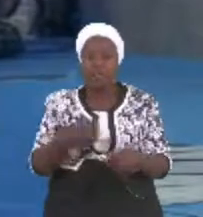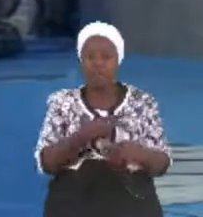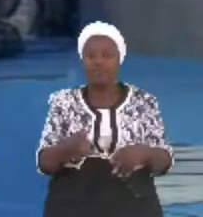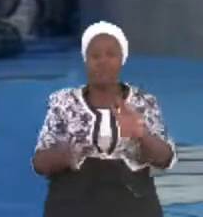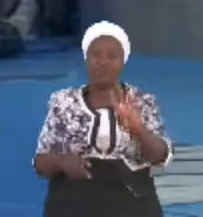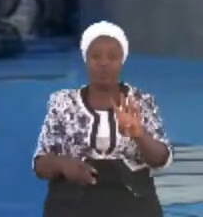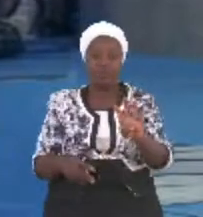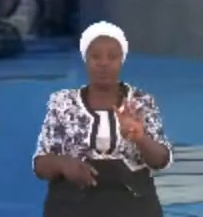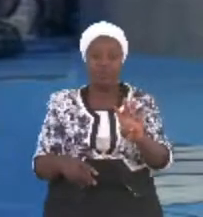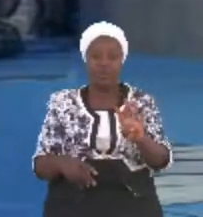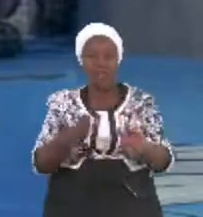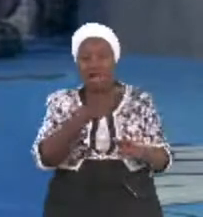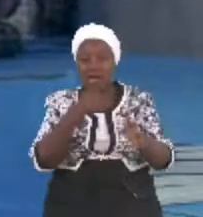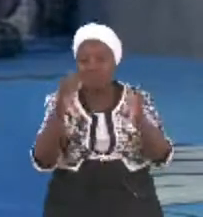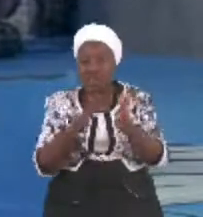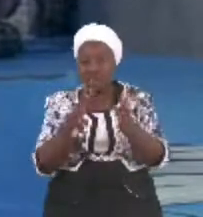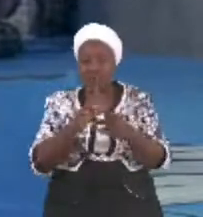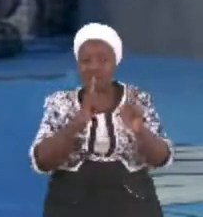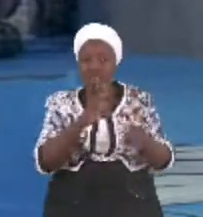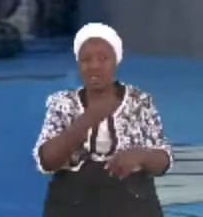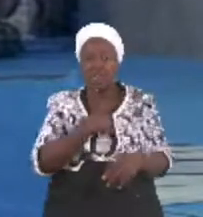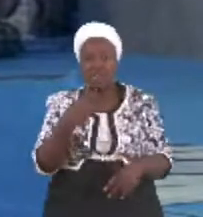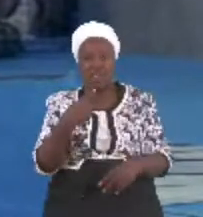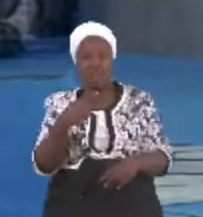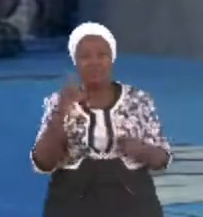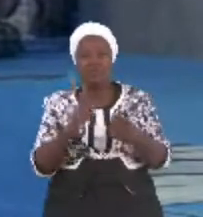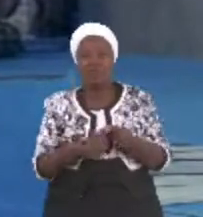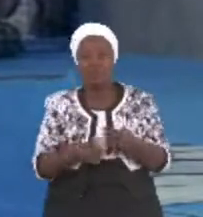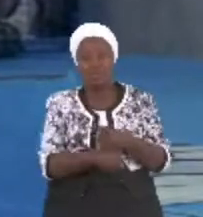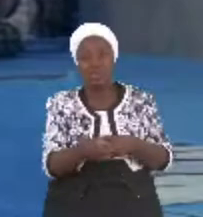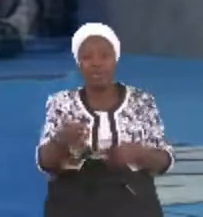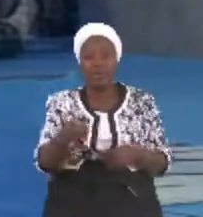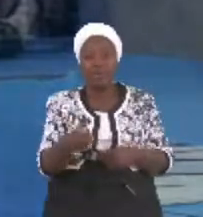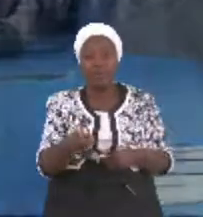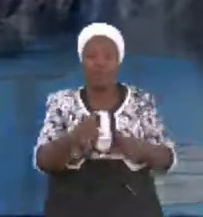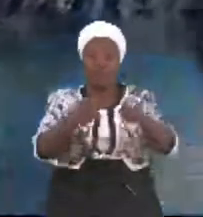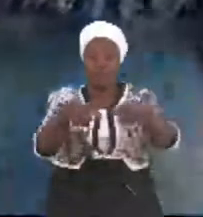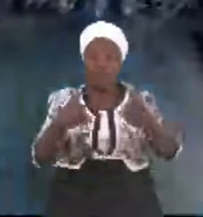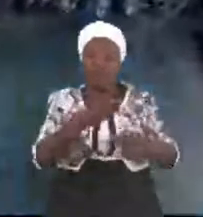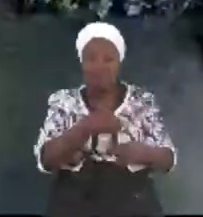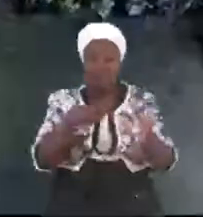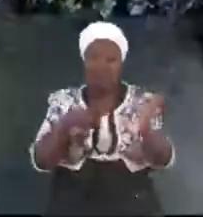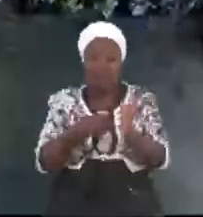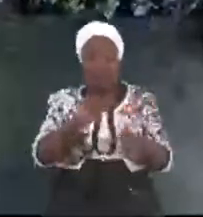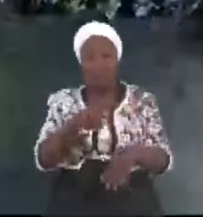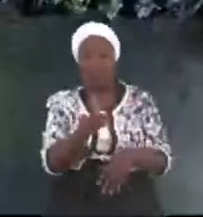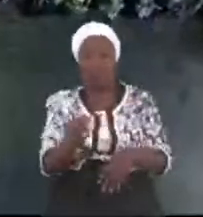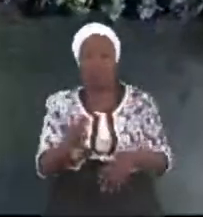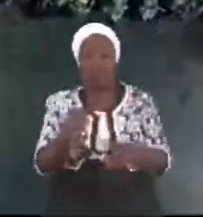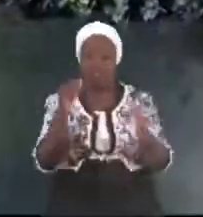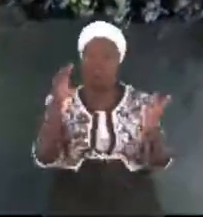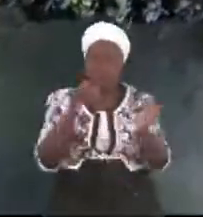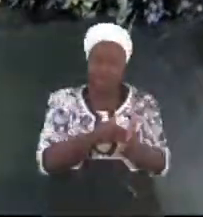Verset 4. Jésus leur répondit, allez rapporter à Jean ce que vous entendez